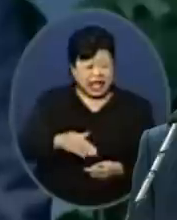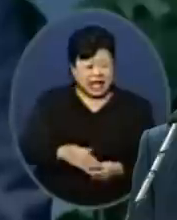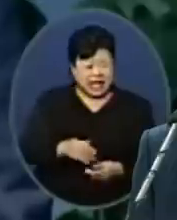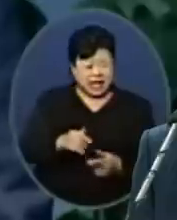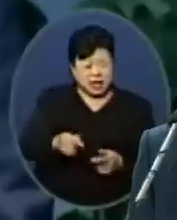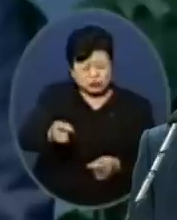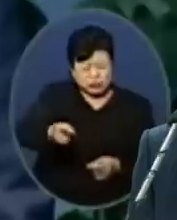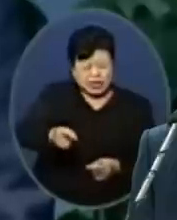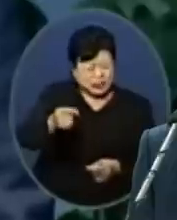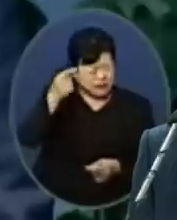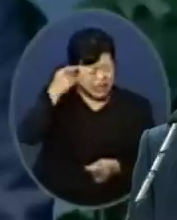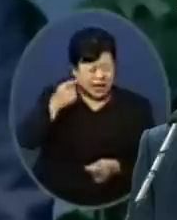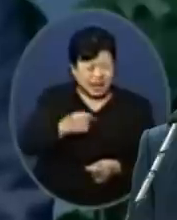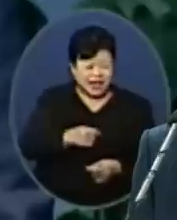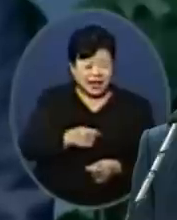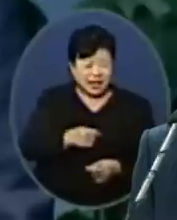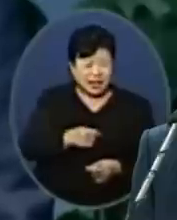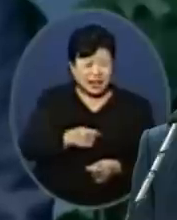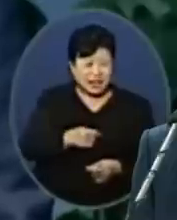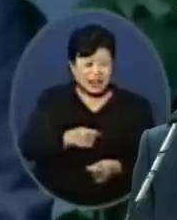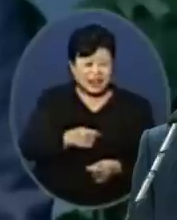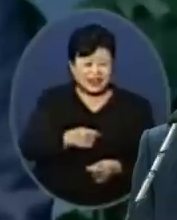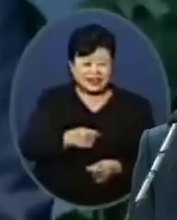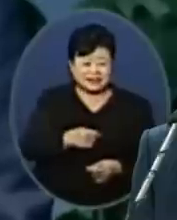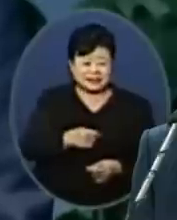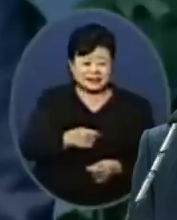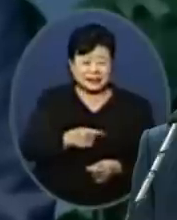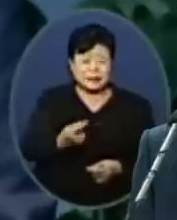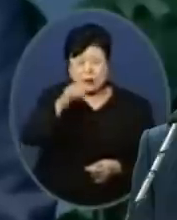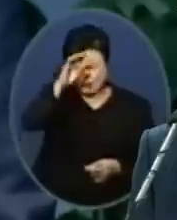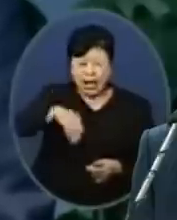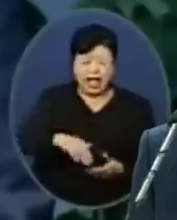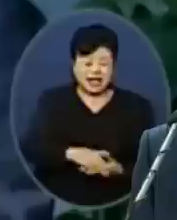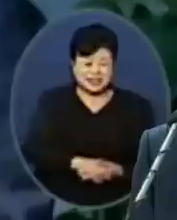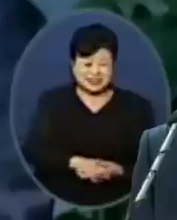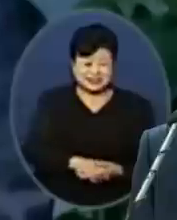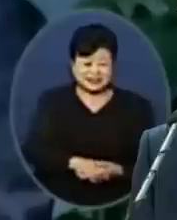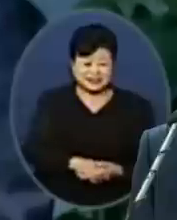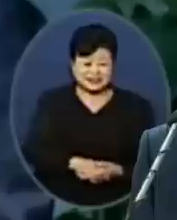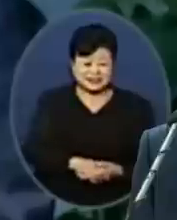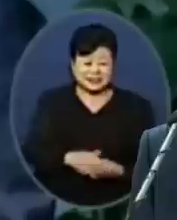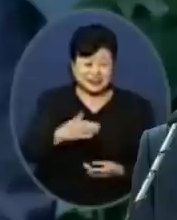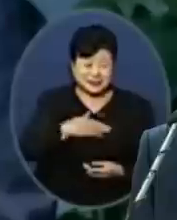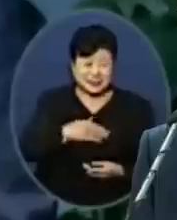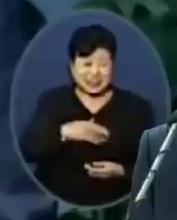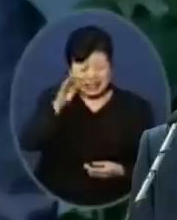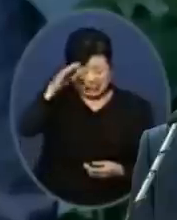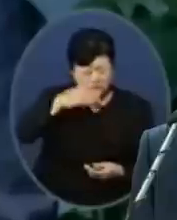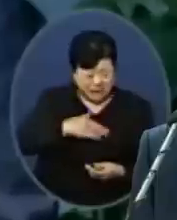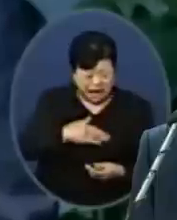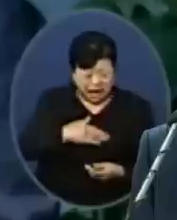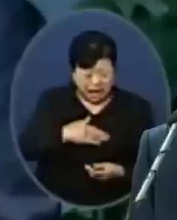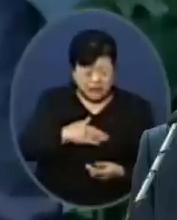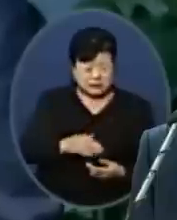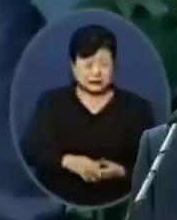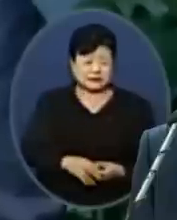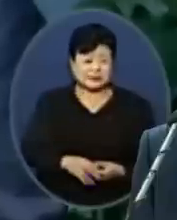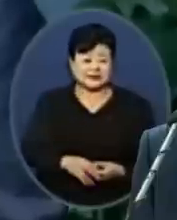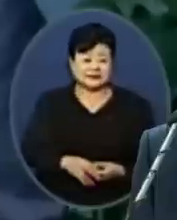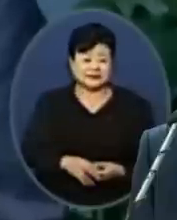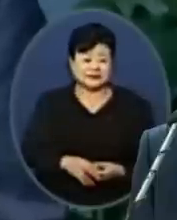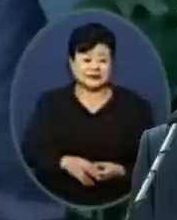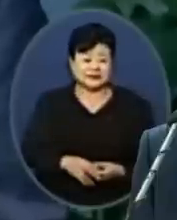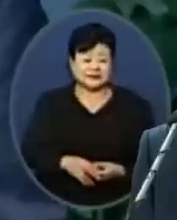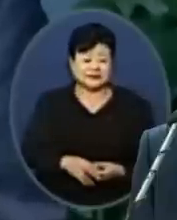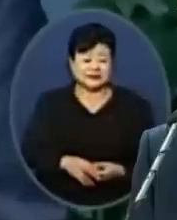나오냐. 이 녀석아 빨리 오너라. 나를 개인 줄 알고 부적갱이 들고 나오느냐.